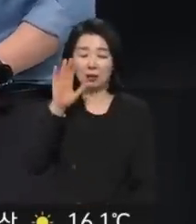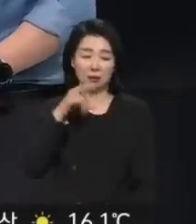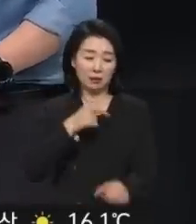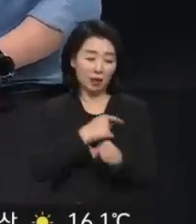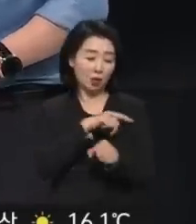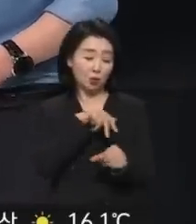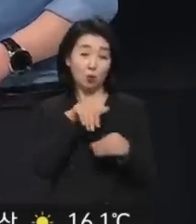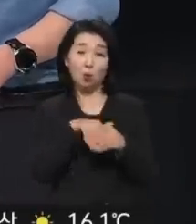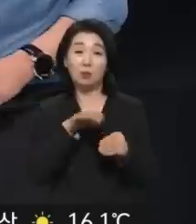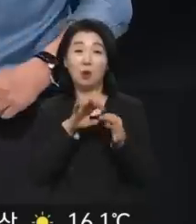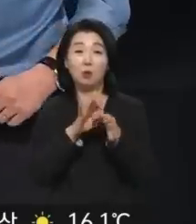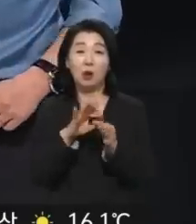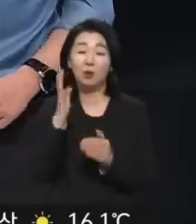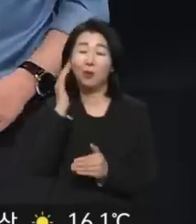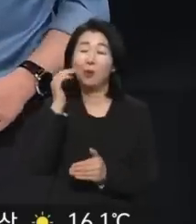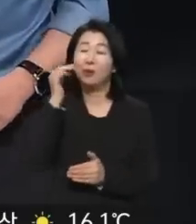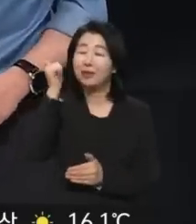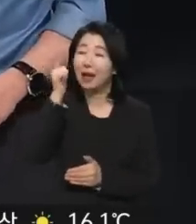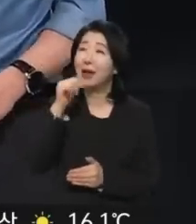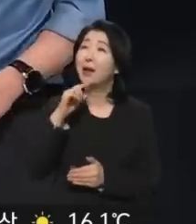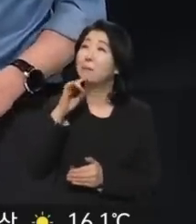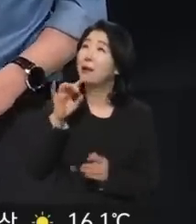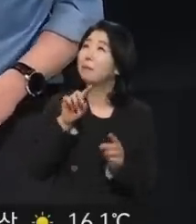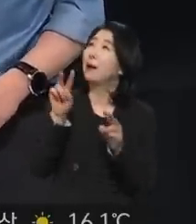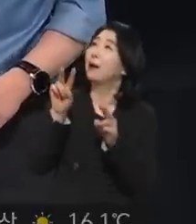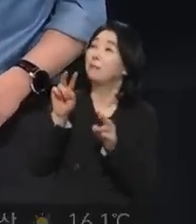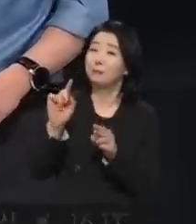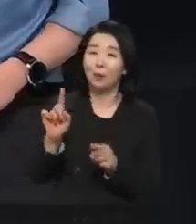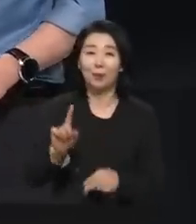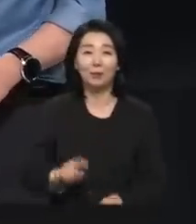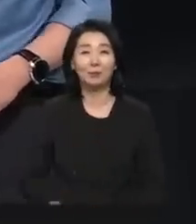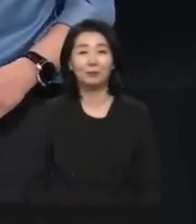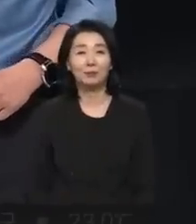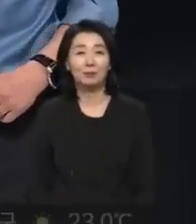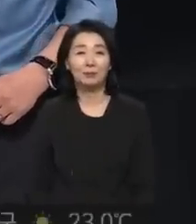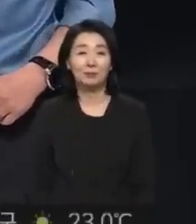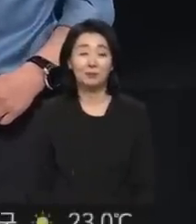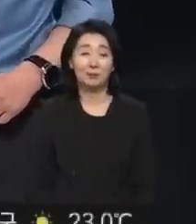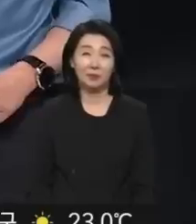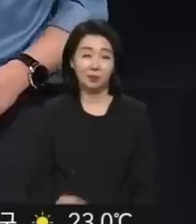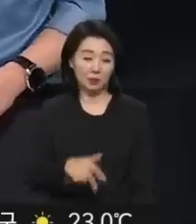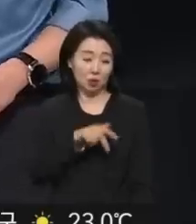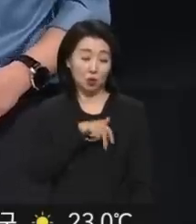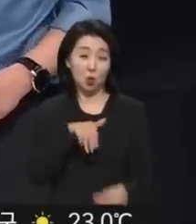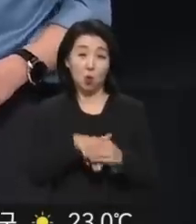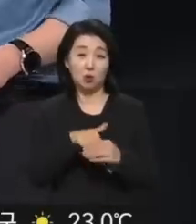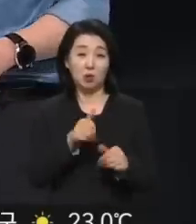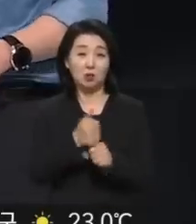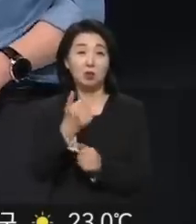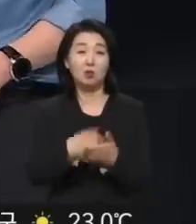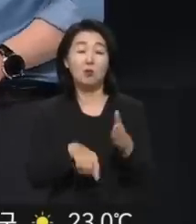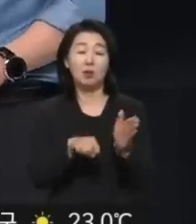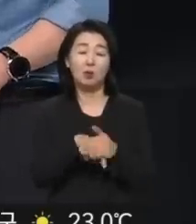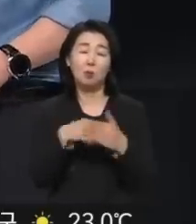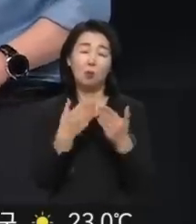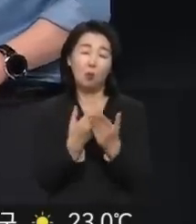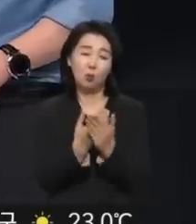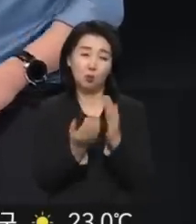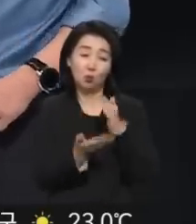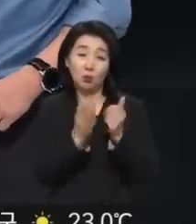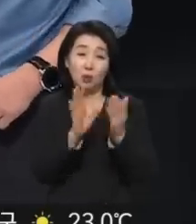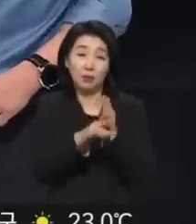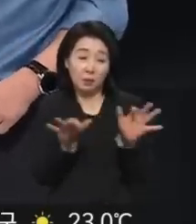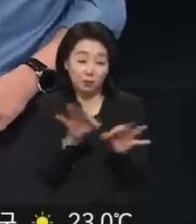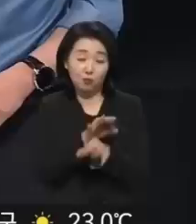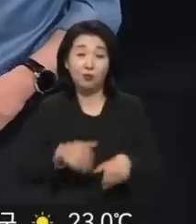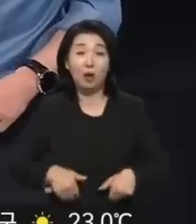두고 용산만 바라보고 있다는 지적이 나오고 있죠. 총선 승리를 위해선 물갈이 공천이 필요한데 김